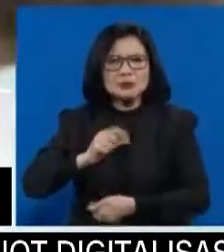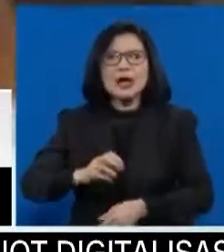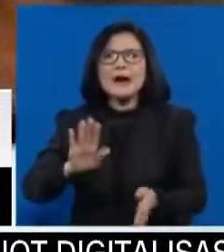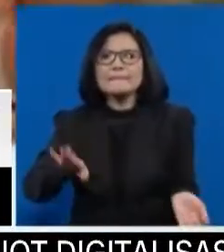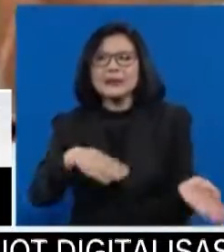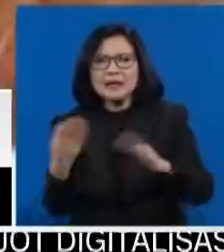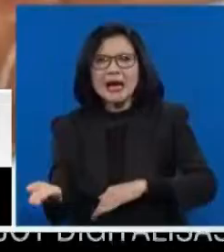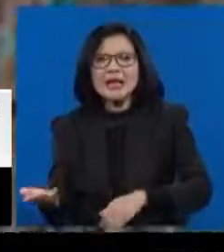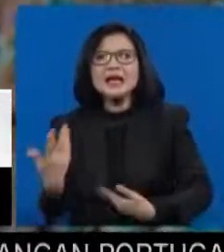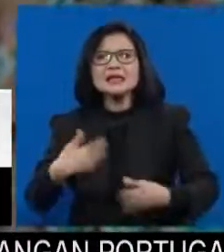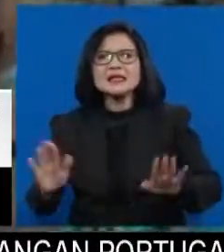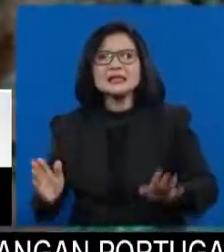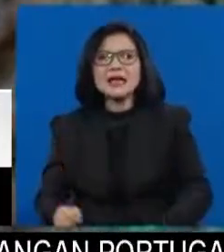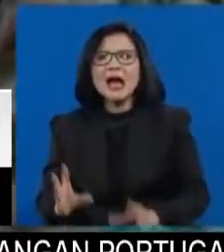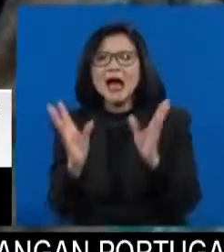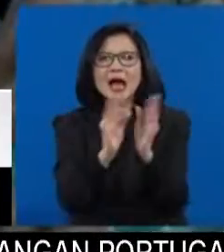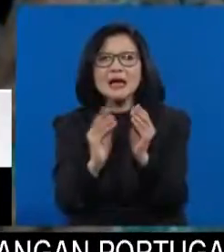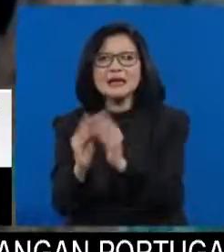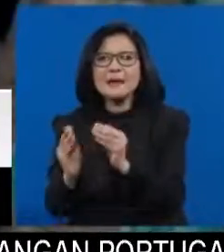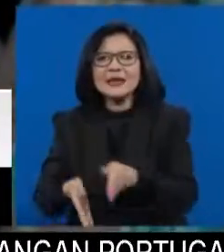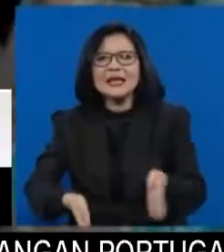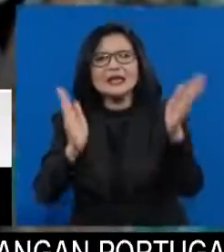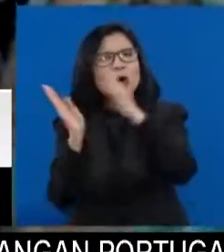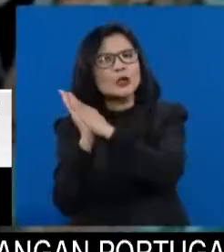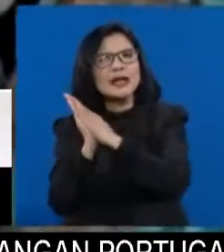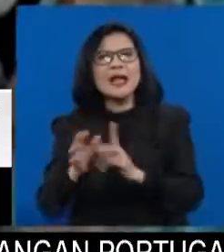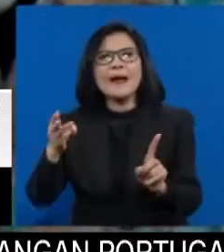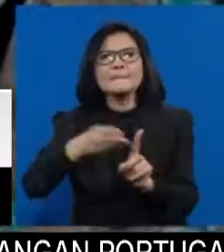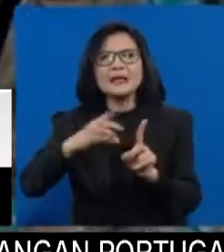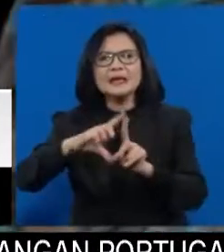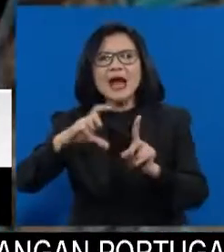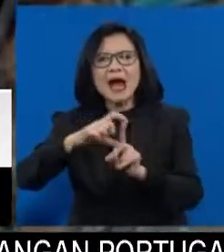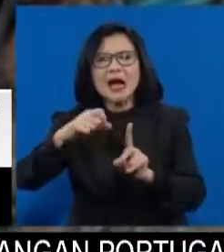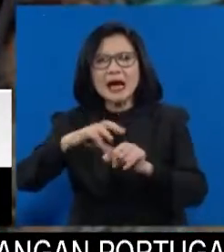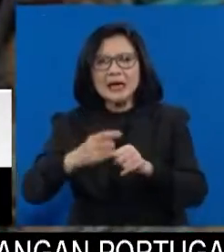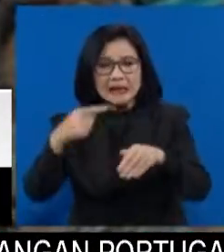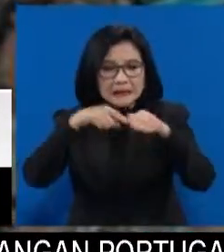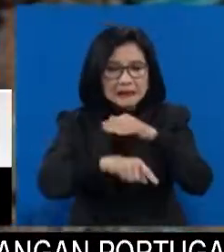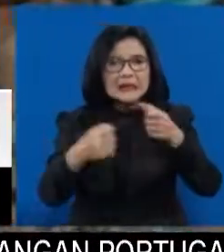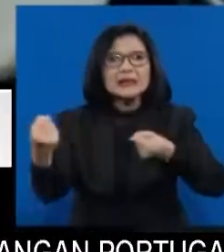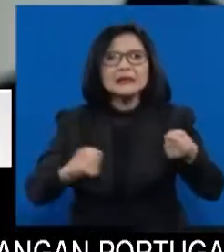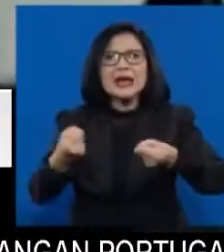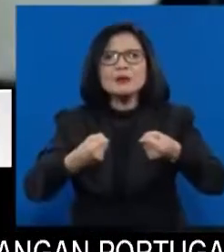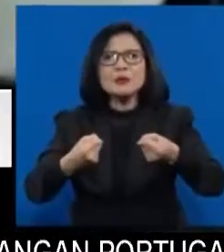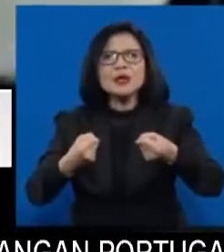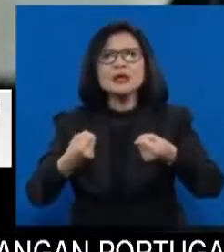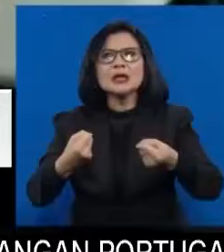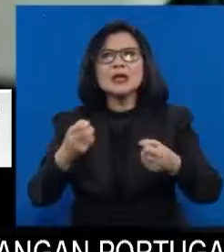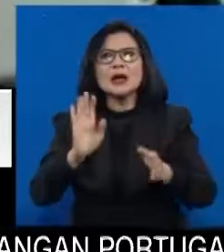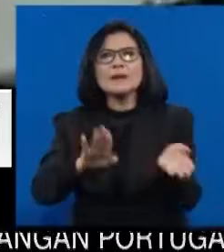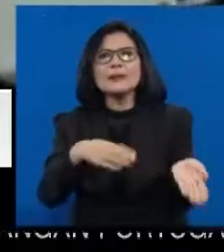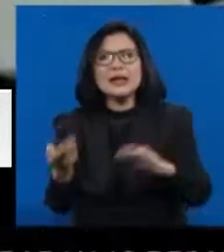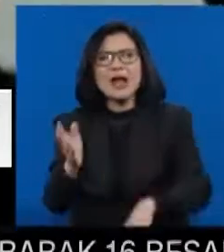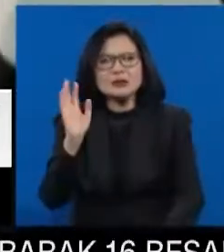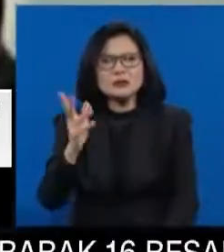meninggal setelah menghadiri rapat di Hotel Bidakara. Ia ditemukan di dalam mobil, sudah tidak bernyawa.